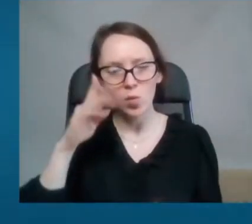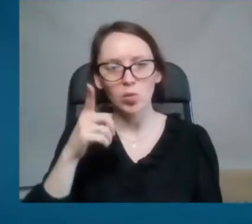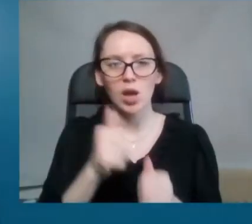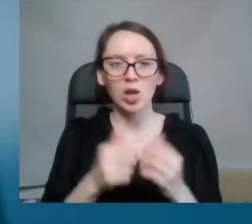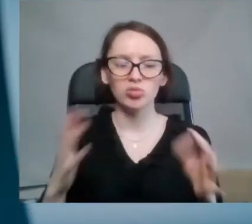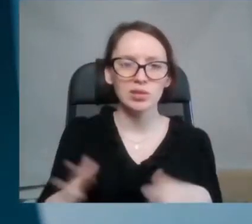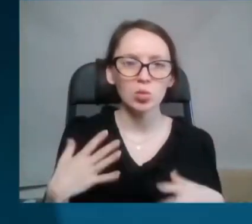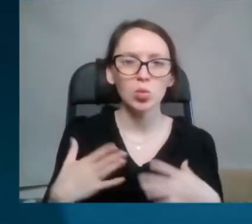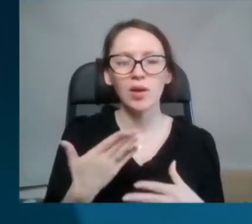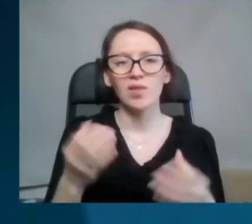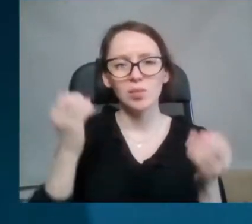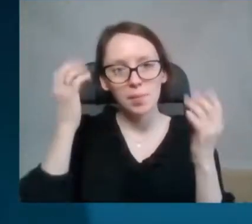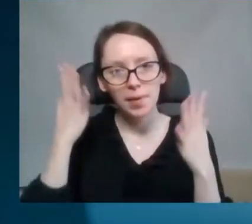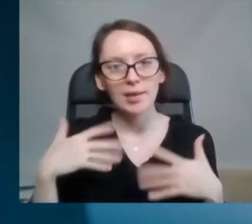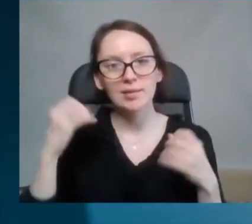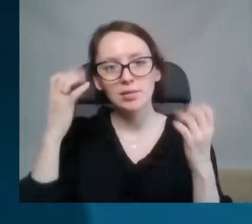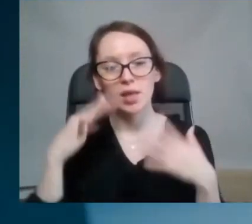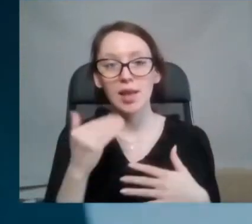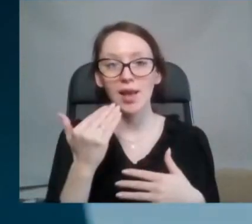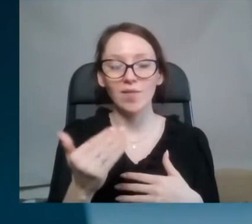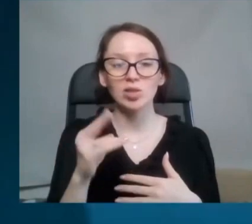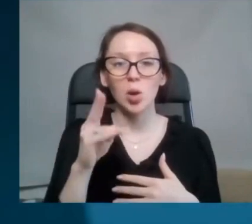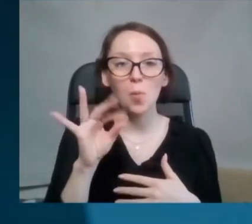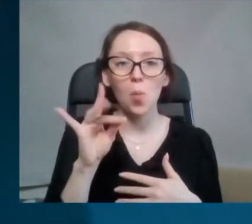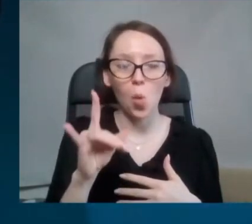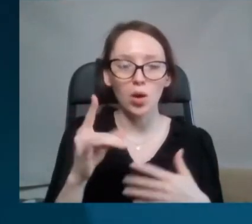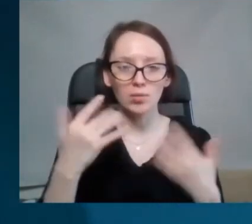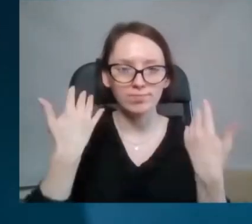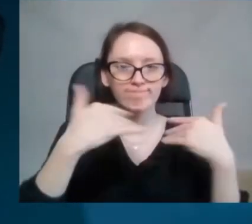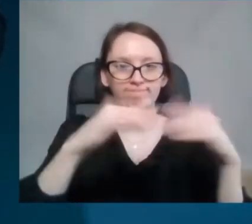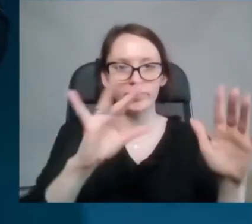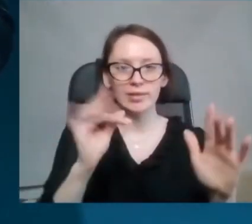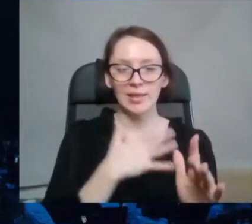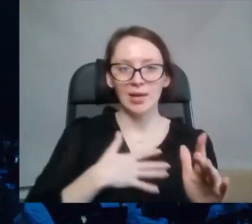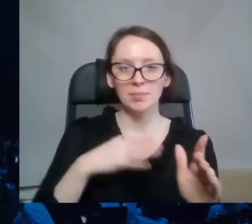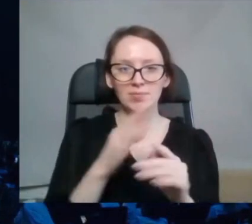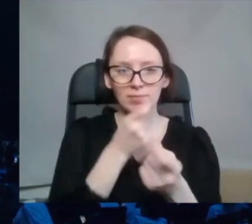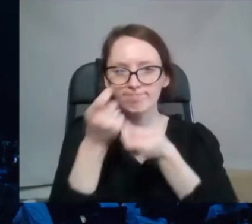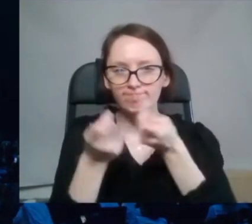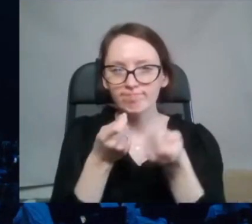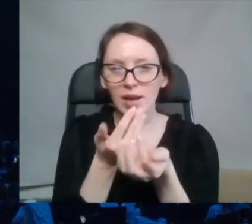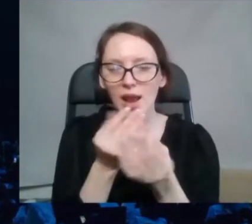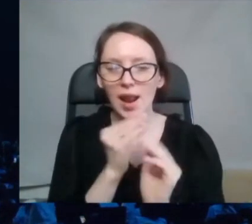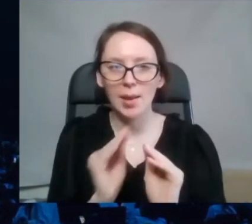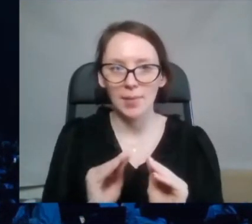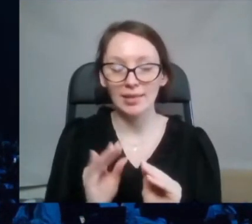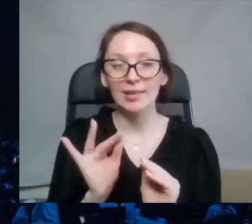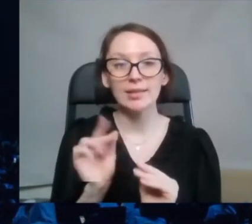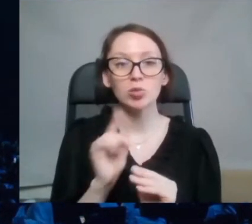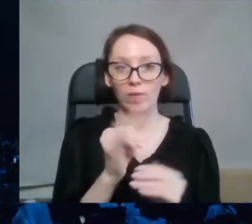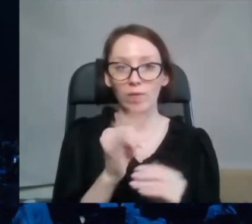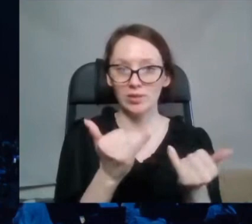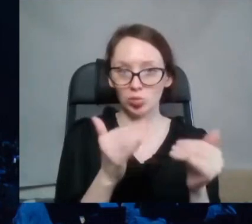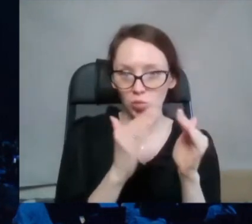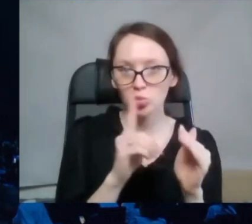вы потеете, и ваши поры гонят из организма все микро-макроэлементы. И то, что у вас сегодня дома, и то, что